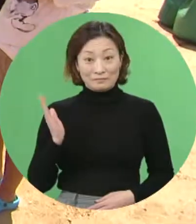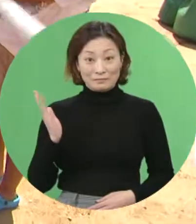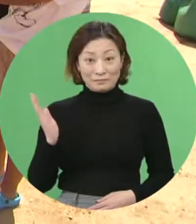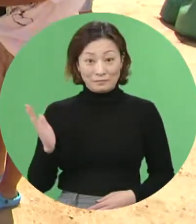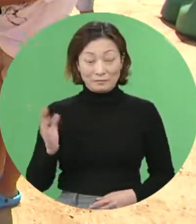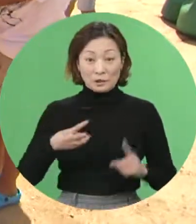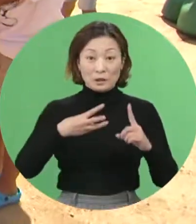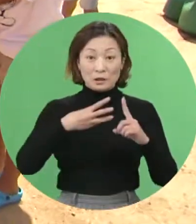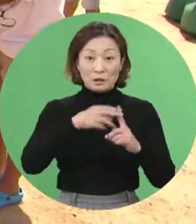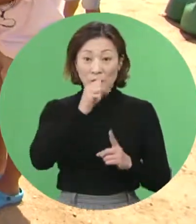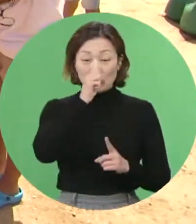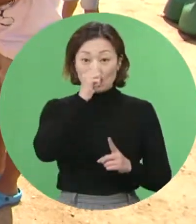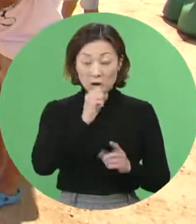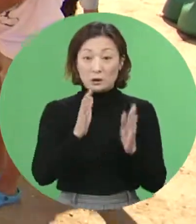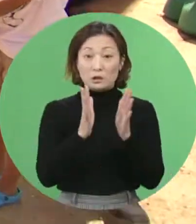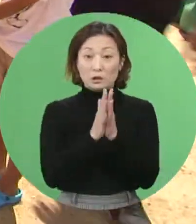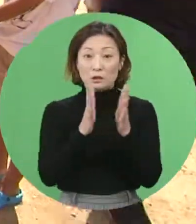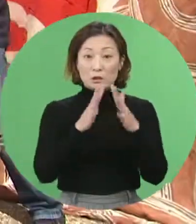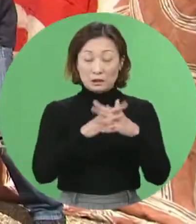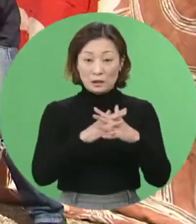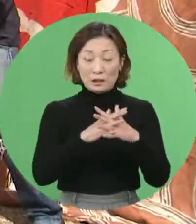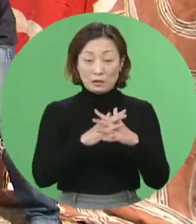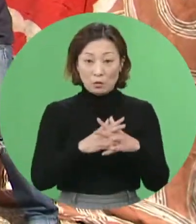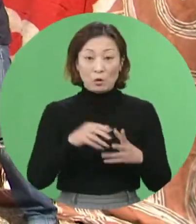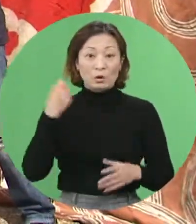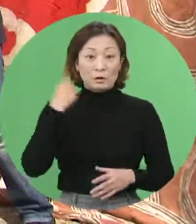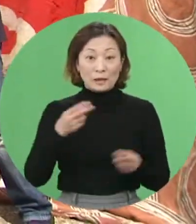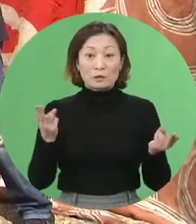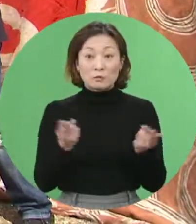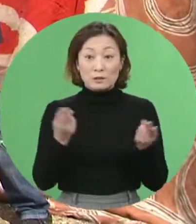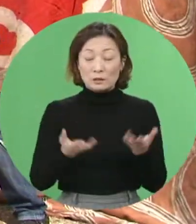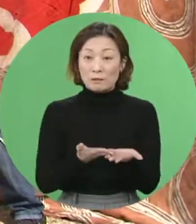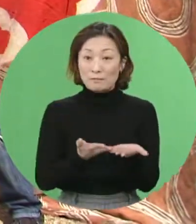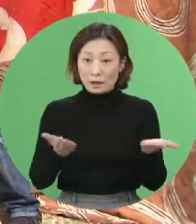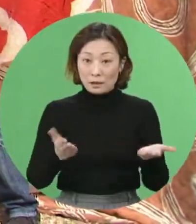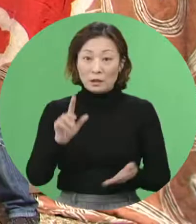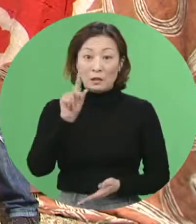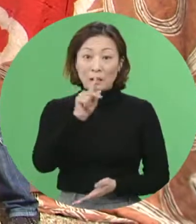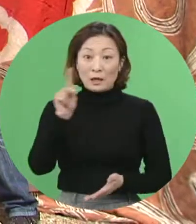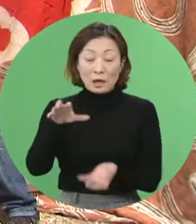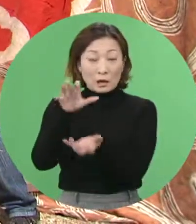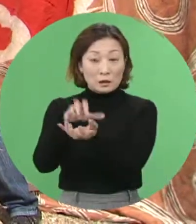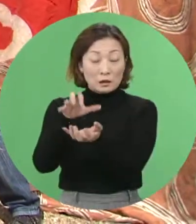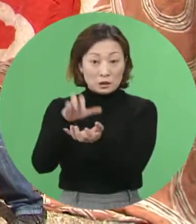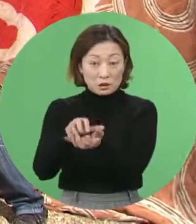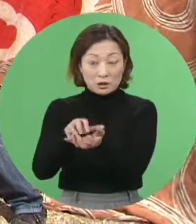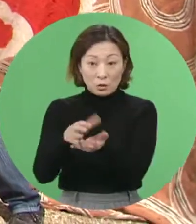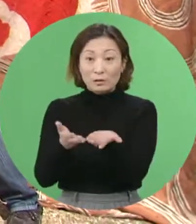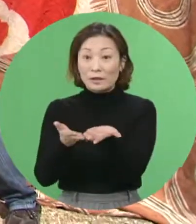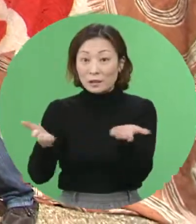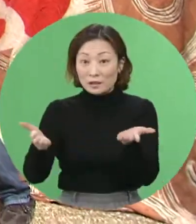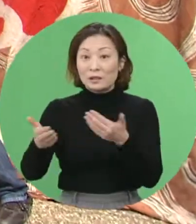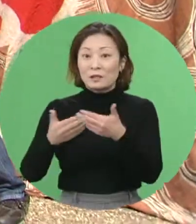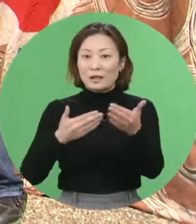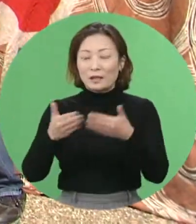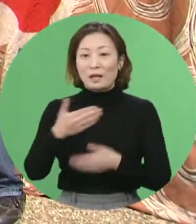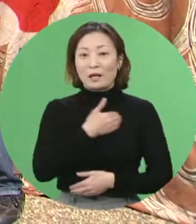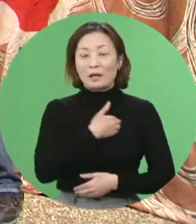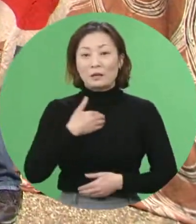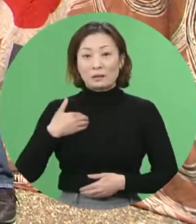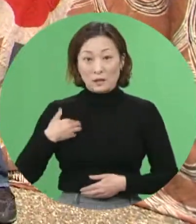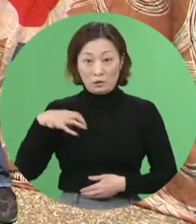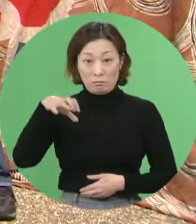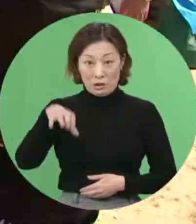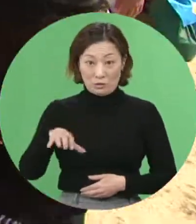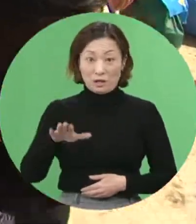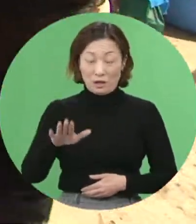ここでは日吉神社の夏祭りで披露される加賀獅子の展示や体験ができるコーナーもあり、子どもたちの人気